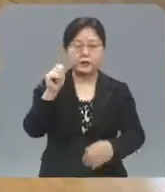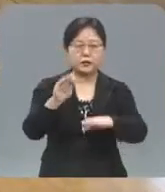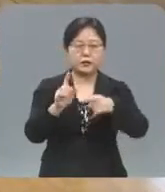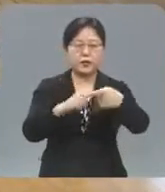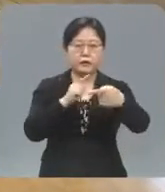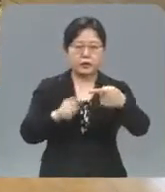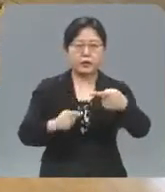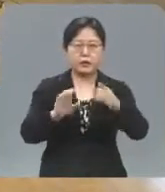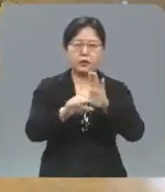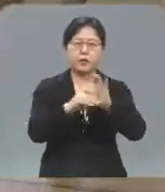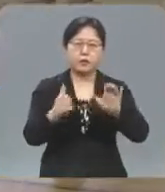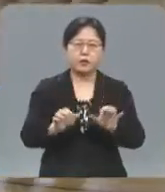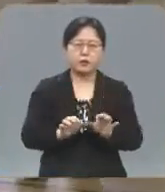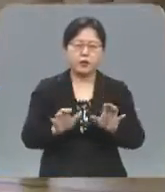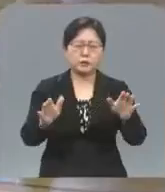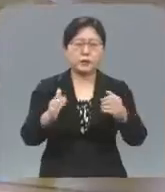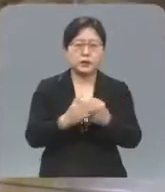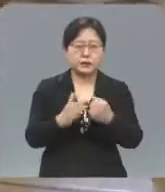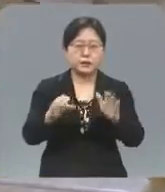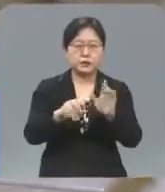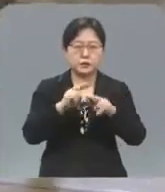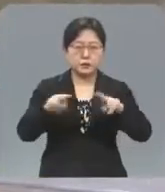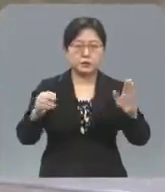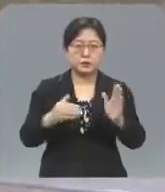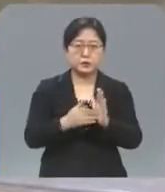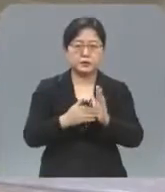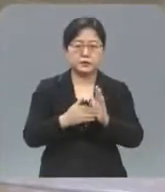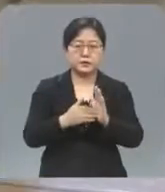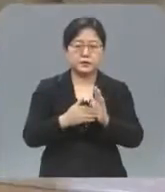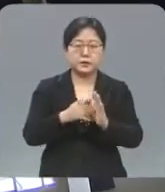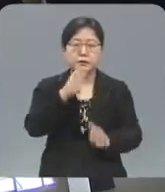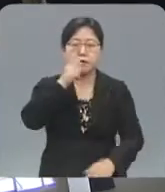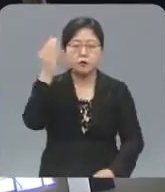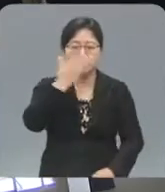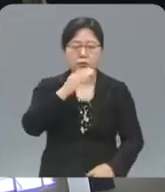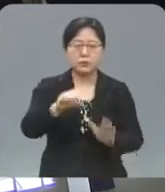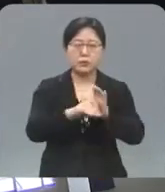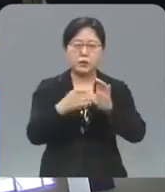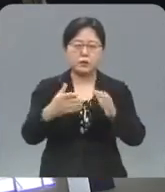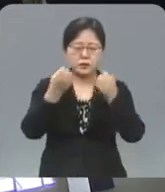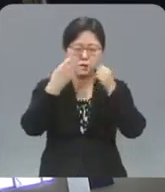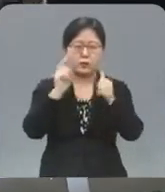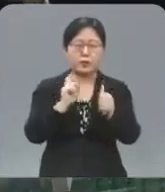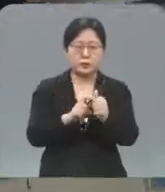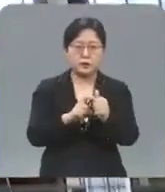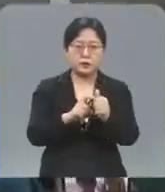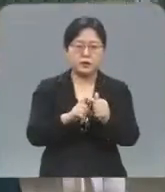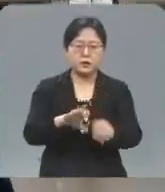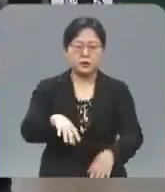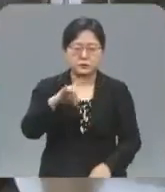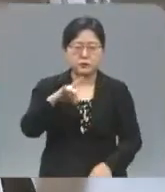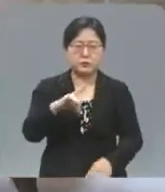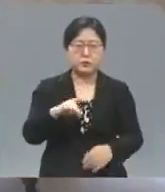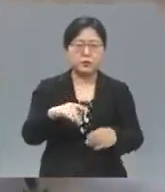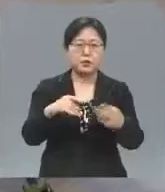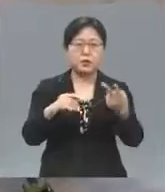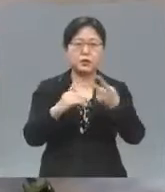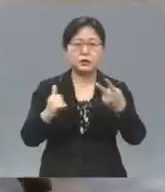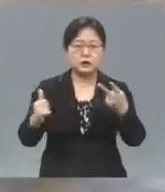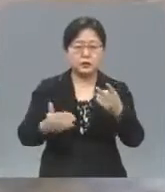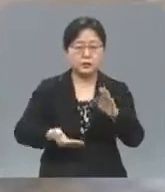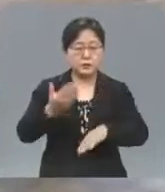선수권대회가 코로나19 확산세에 따라 취소됐습니다. 여수시는 코로나19 신규 확진자 수가 처음으로 2,000명대를